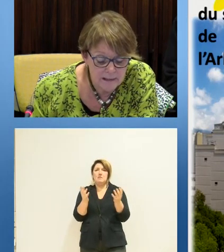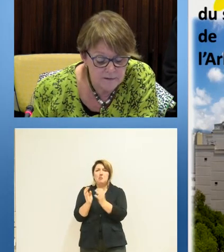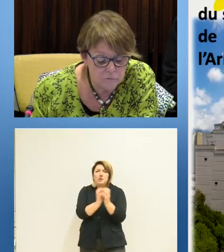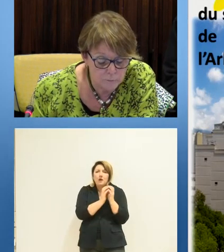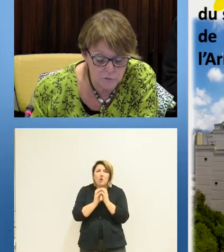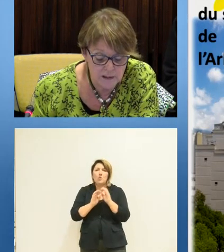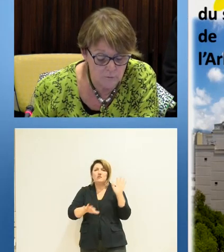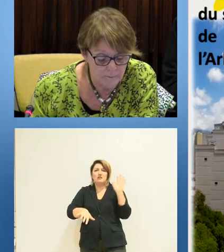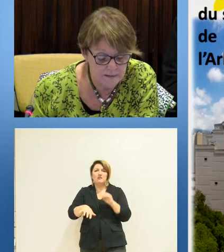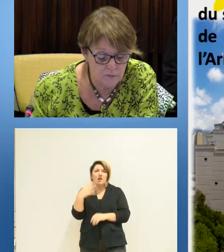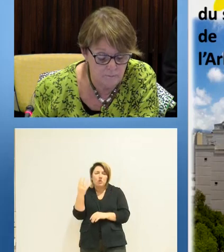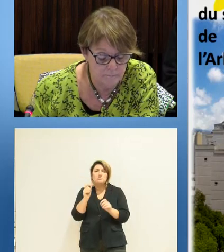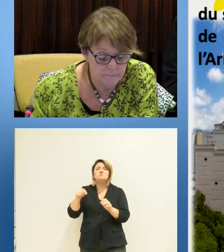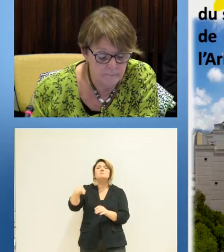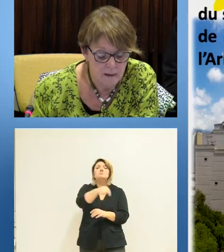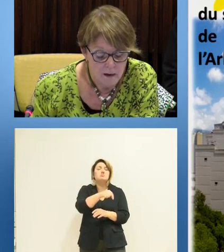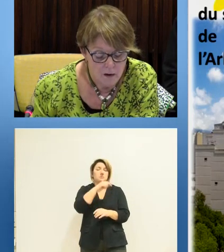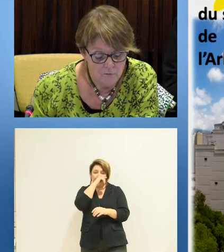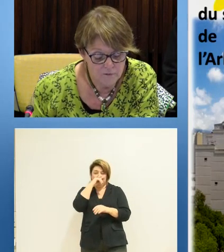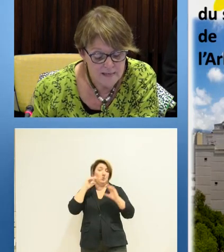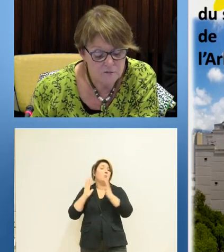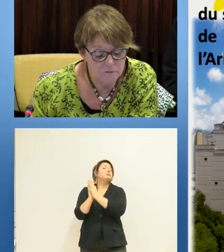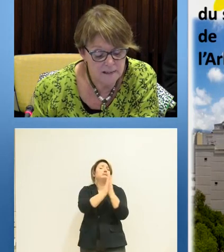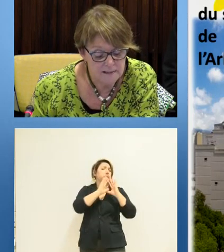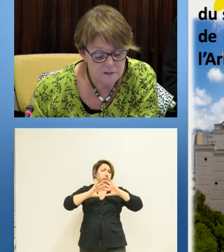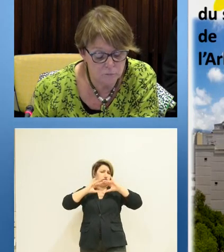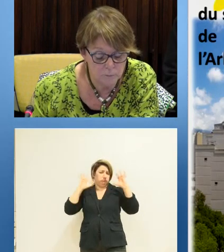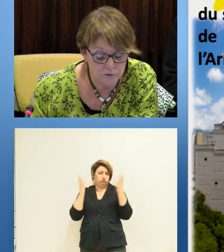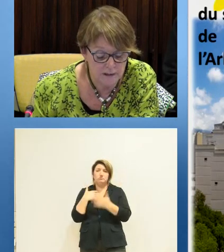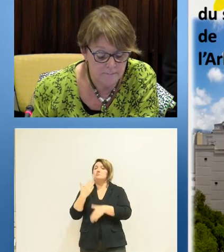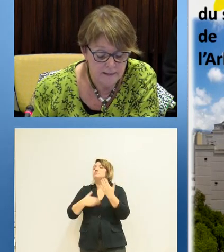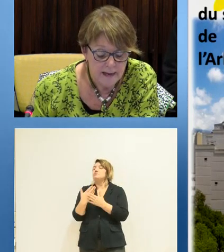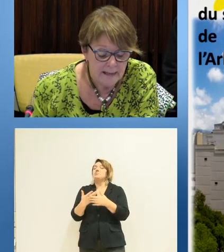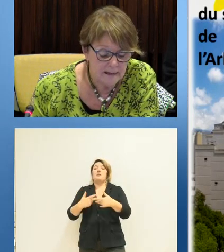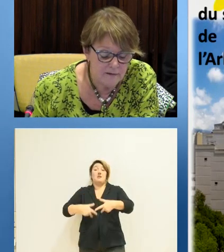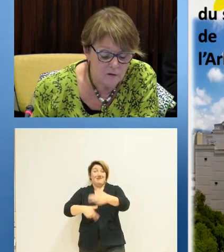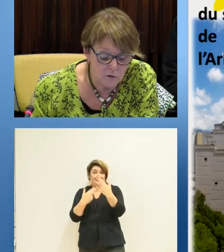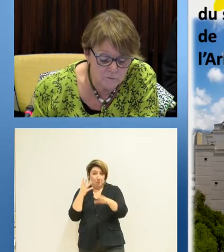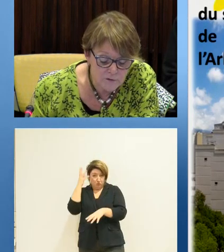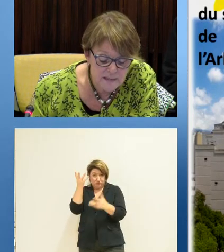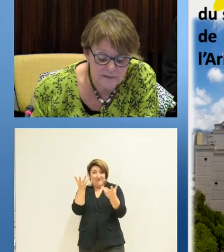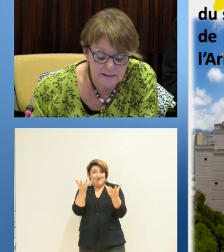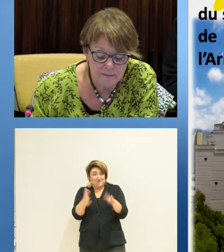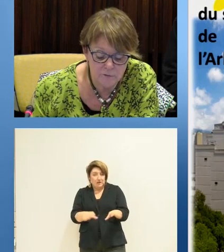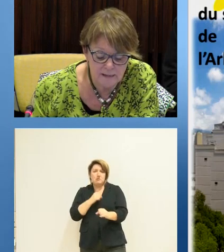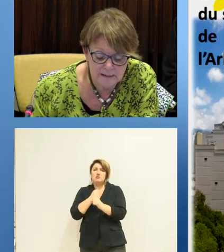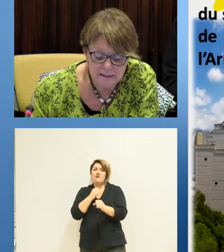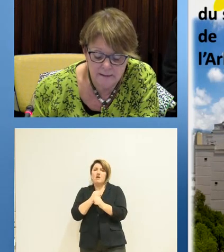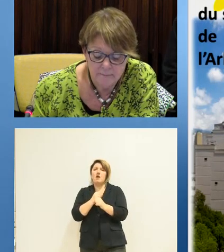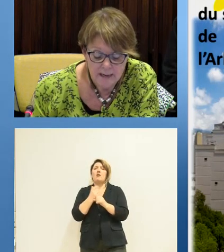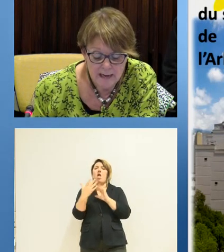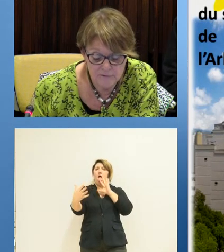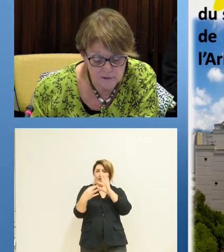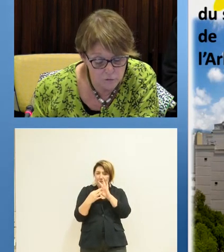d'information à la maison du projet au patio en phase de finalisation du projet un travail renforcé avec la table de